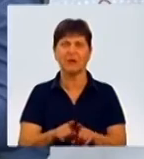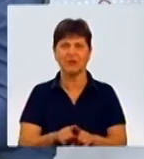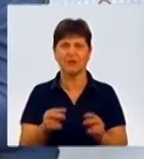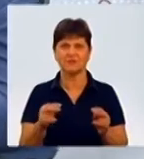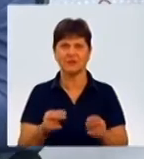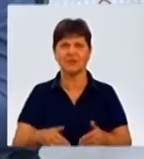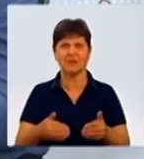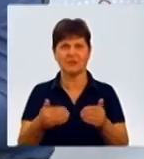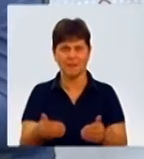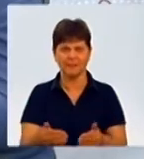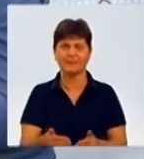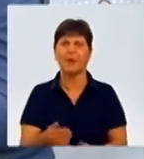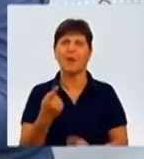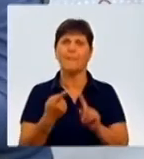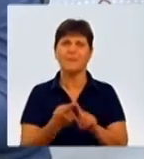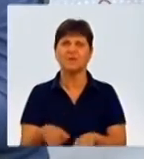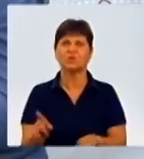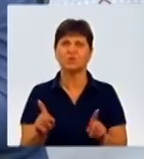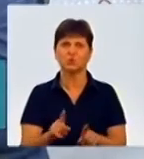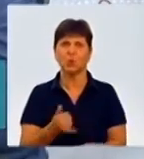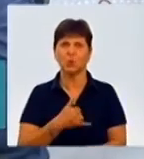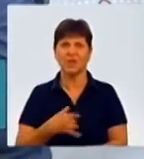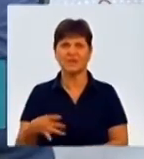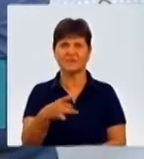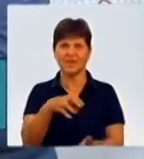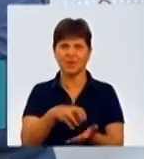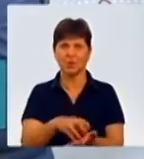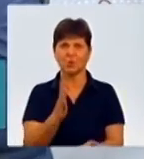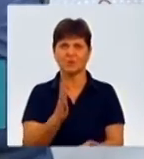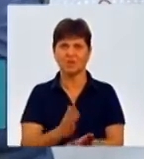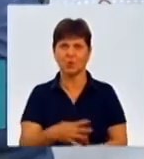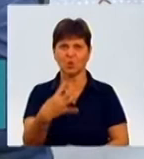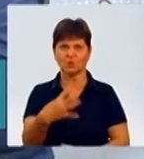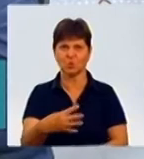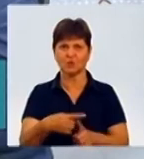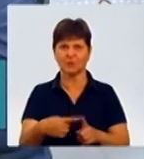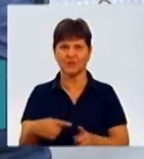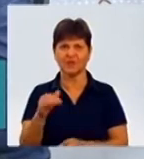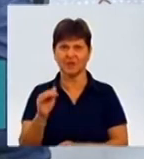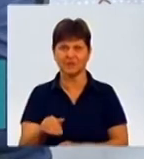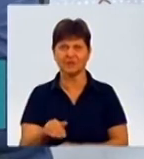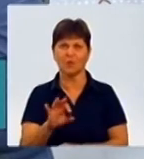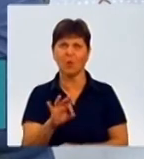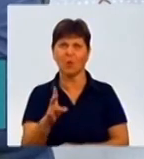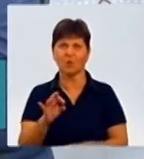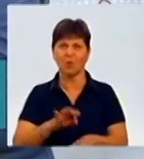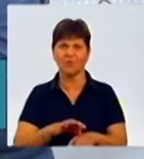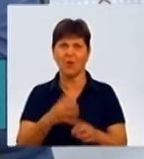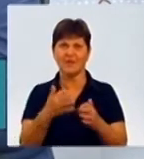свідчить перше, що в нас в регіоні знаходяться взагалі 40,5 тисяч онкологічних хворих. Серед